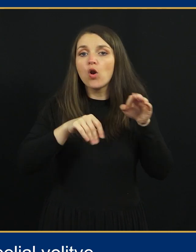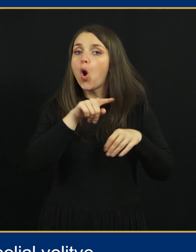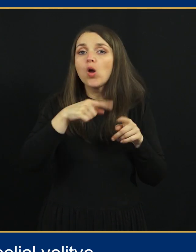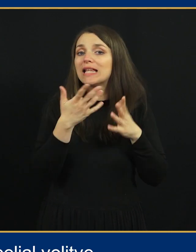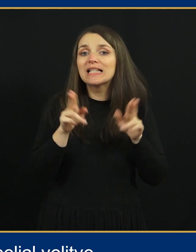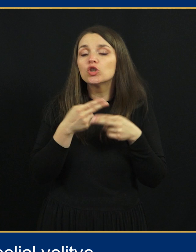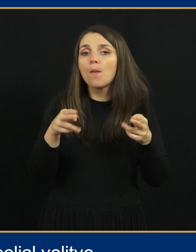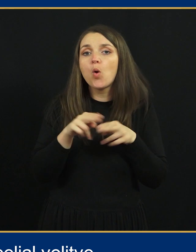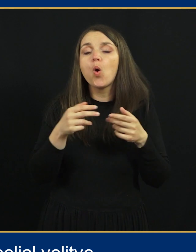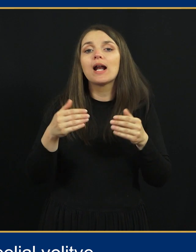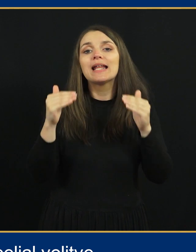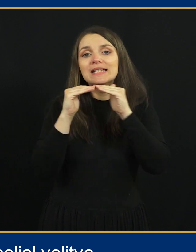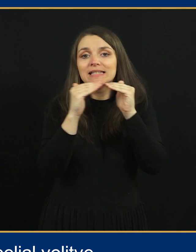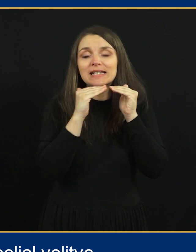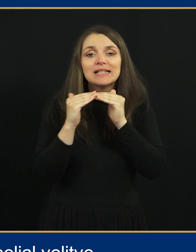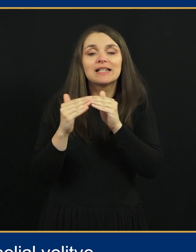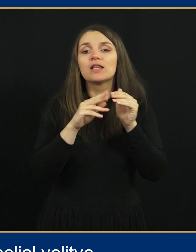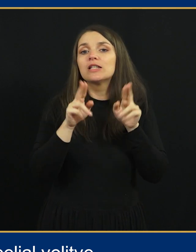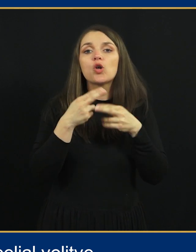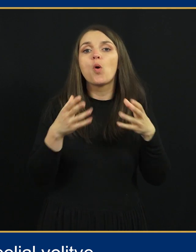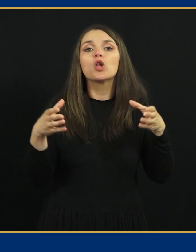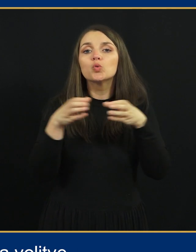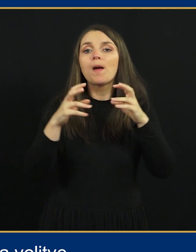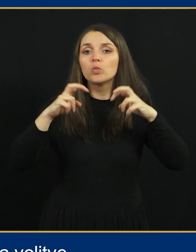se niso mogli zjediniti, niso se mogli